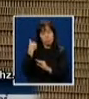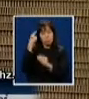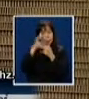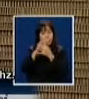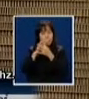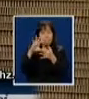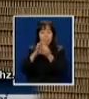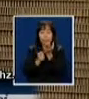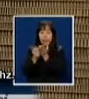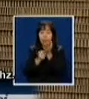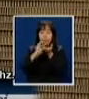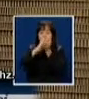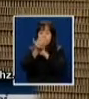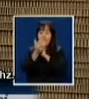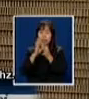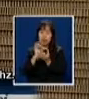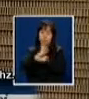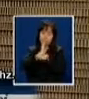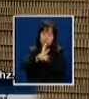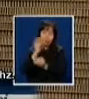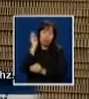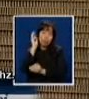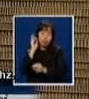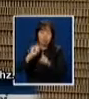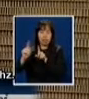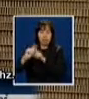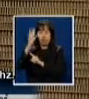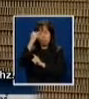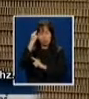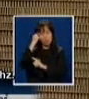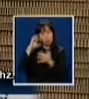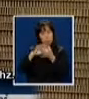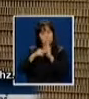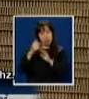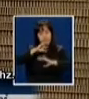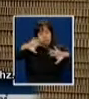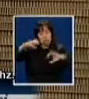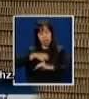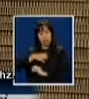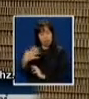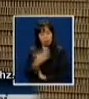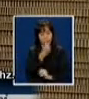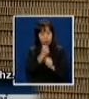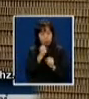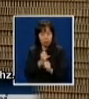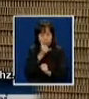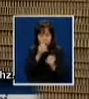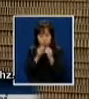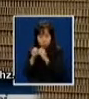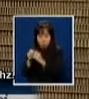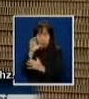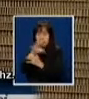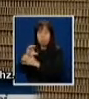ปฏิรูปสื่อเนี่ยจะเป็นความพยายามของรัฐบาลในการที่เข้าไปแทรกแซงหรือว่าไปก้าวก่ายการทำงานของสื่อหรือไม่